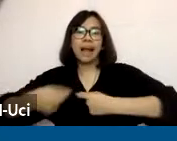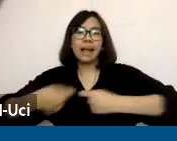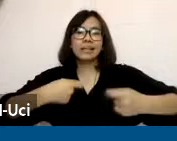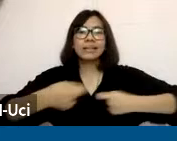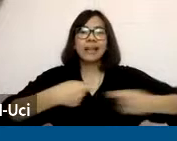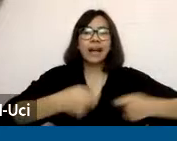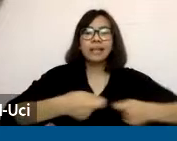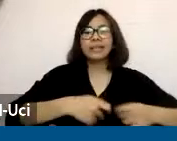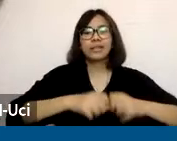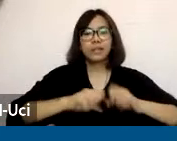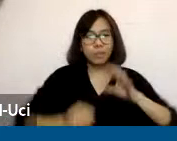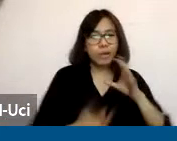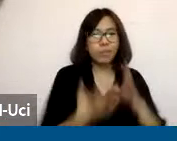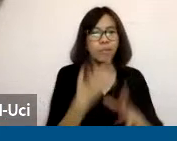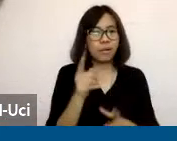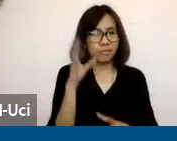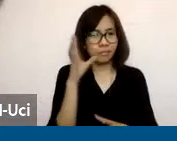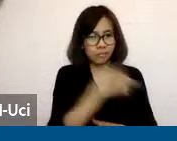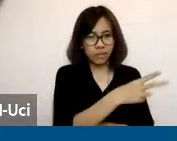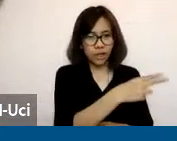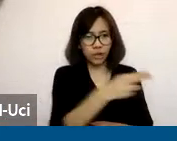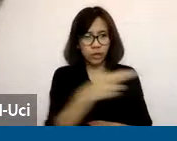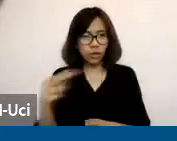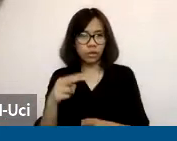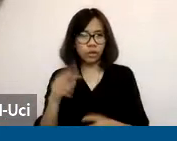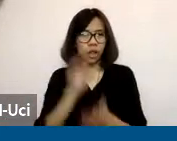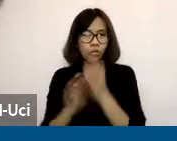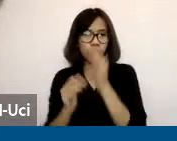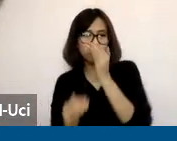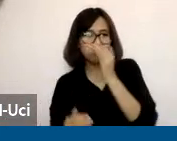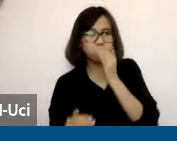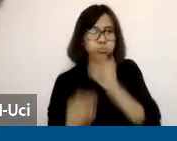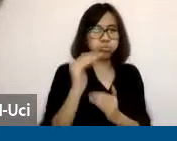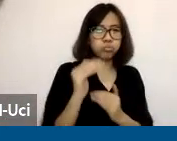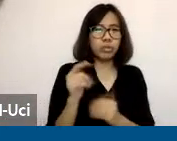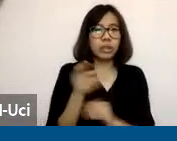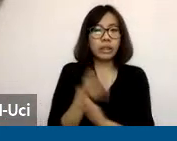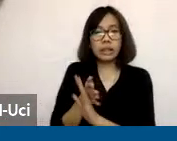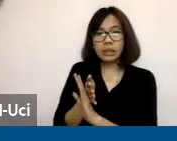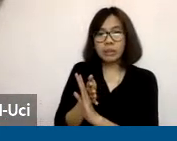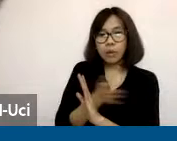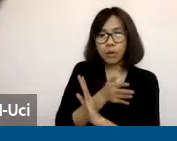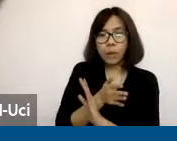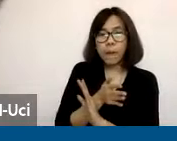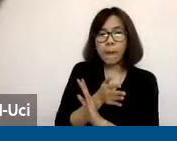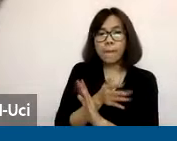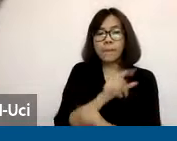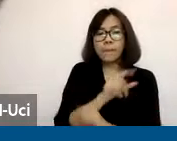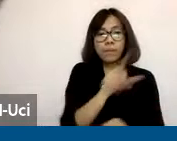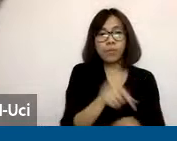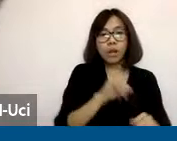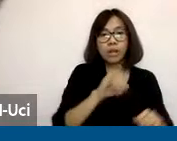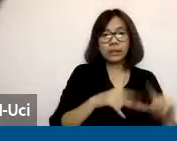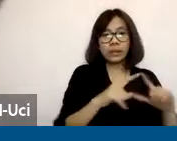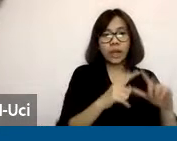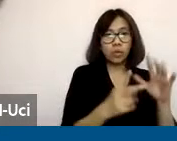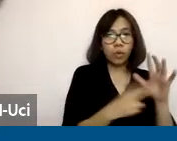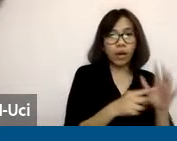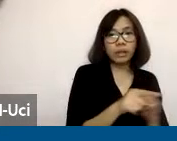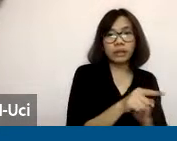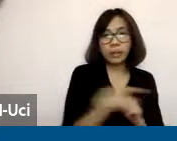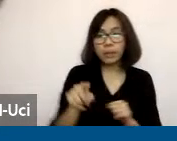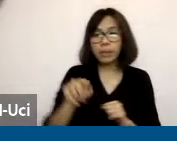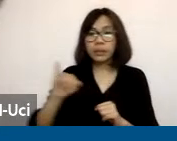sendiri mengalami kenaikan 61 persen dari tahun sebelumnya jadi dari Januari 2020 ke